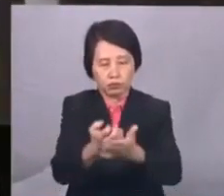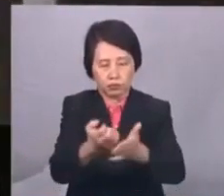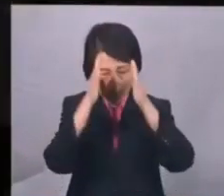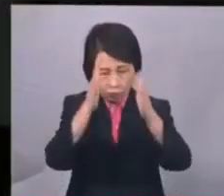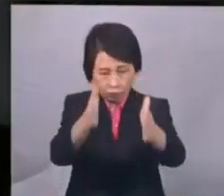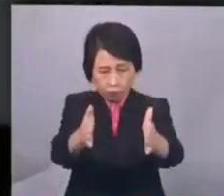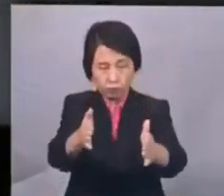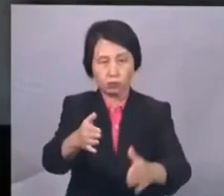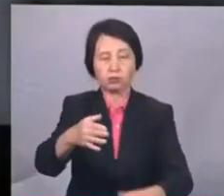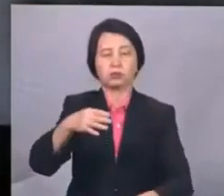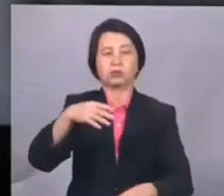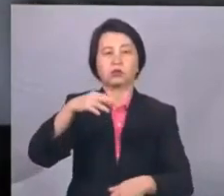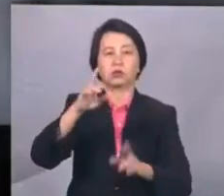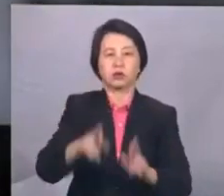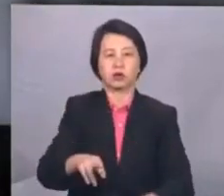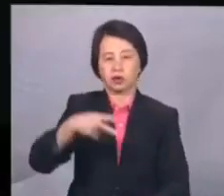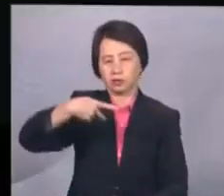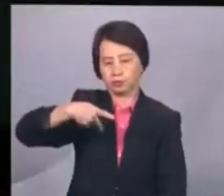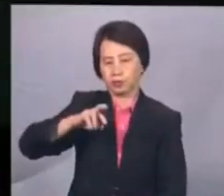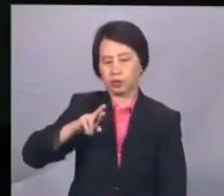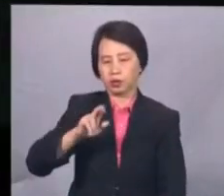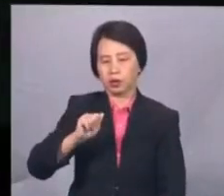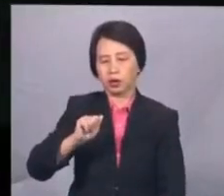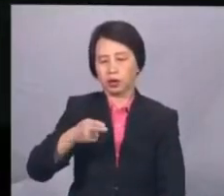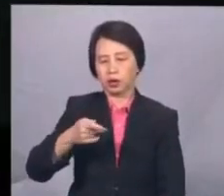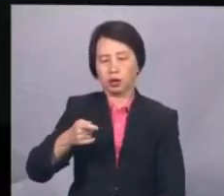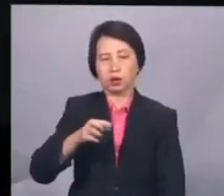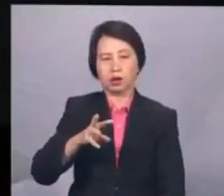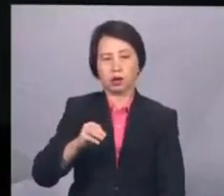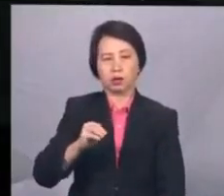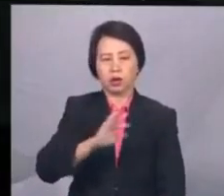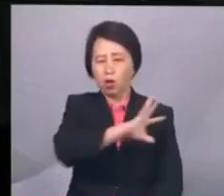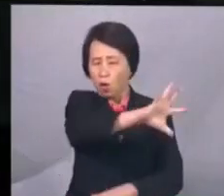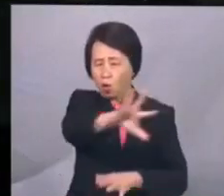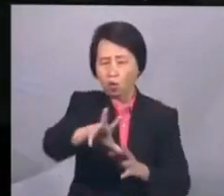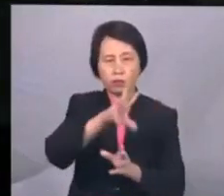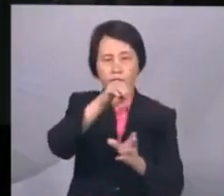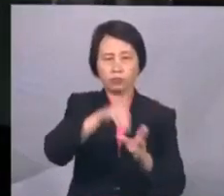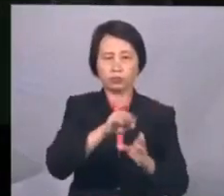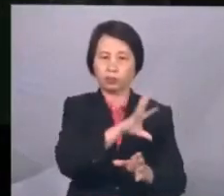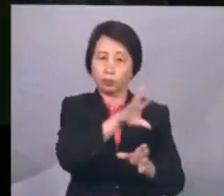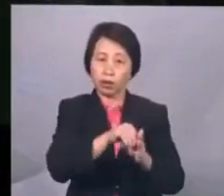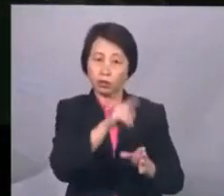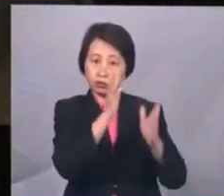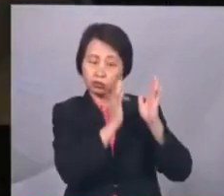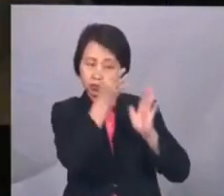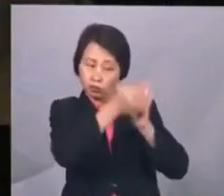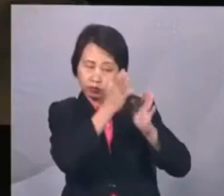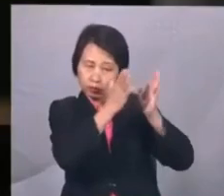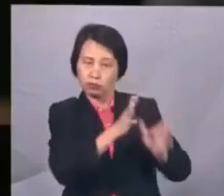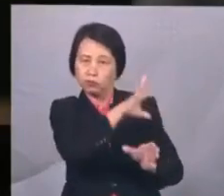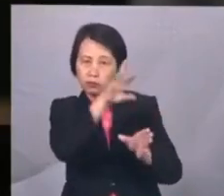prihatin rakyat lihatin yang sebenarnya merangkumi semua golongan termasuk pencak seni